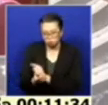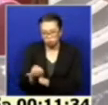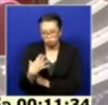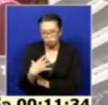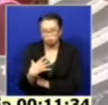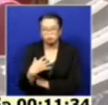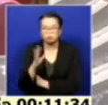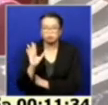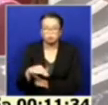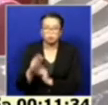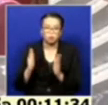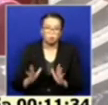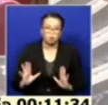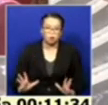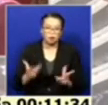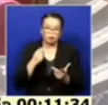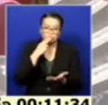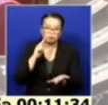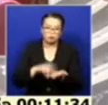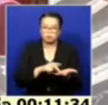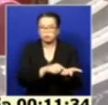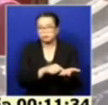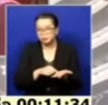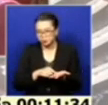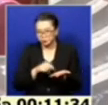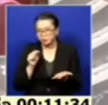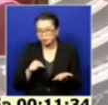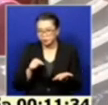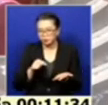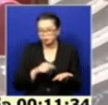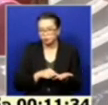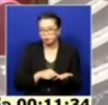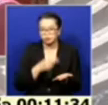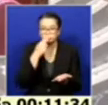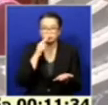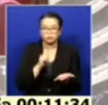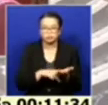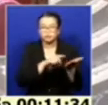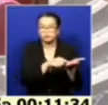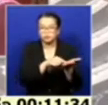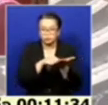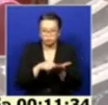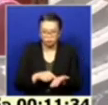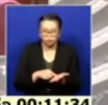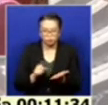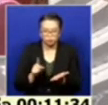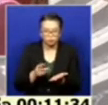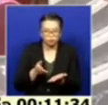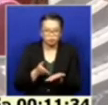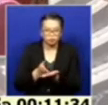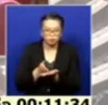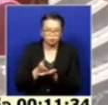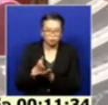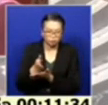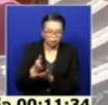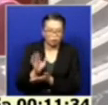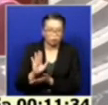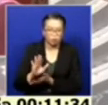จนกระทั่งเกิดเหตุการณ์เมื่อวันที่4และรับทราบว่าทางกระทรวงโดยสถาน